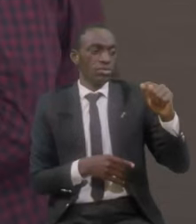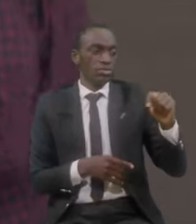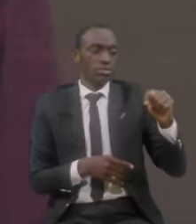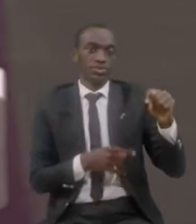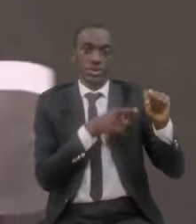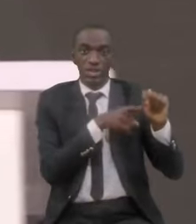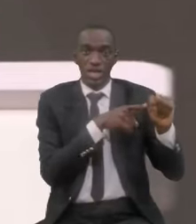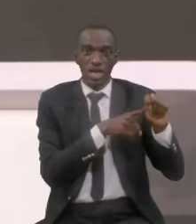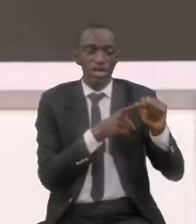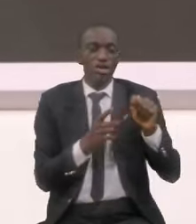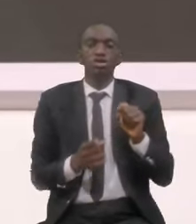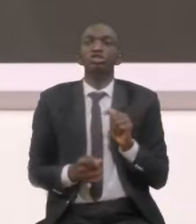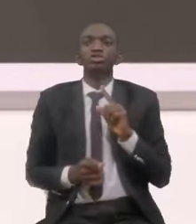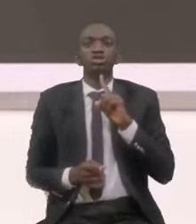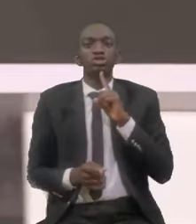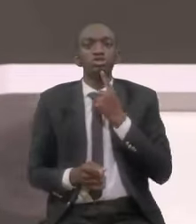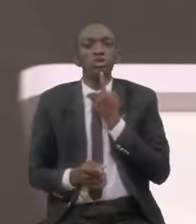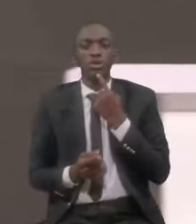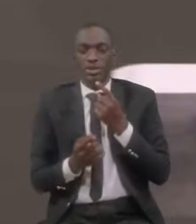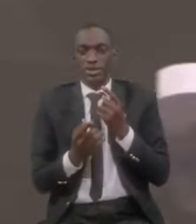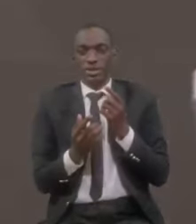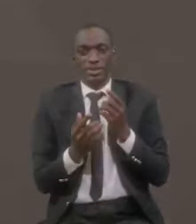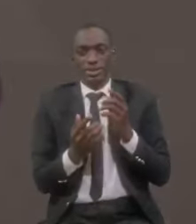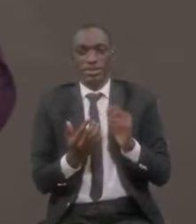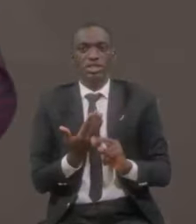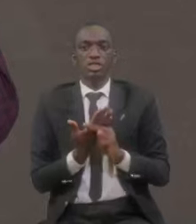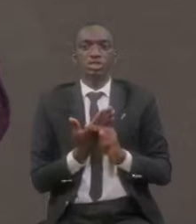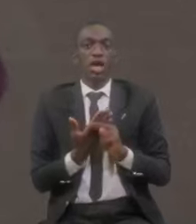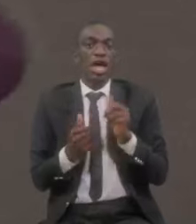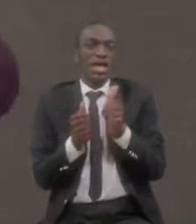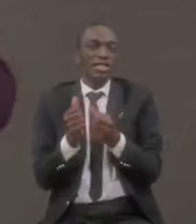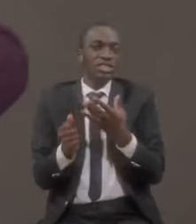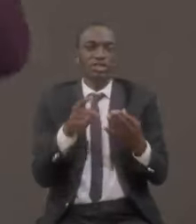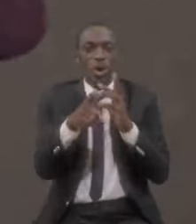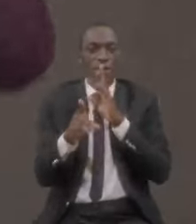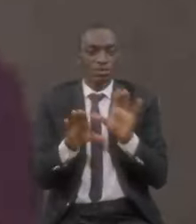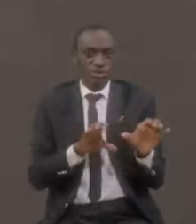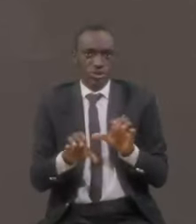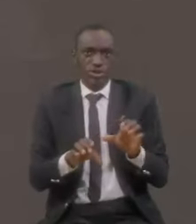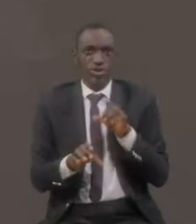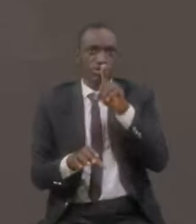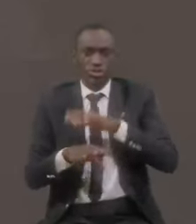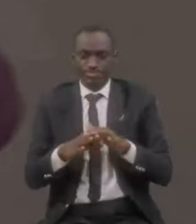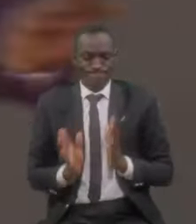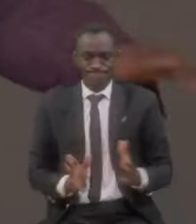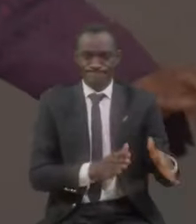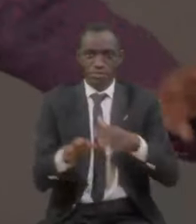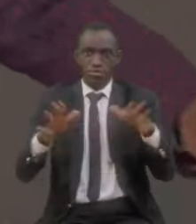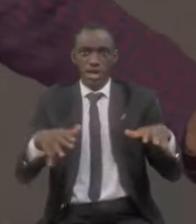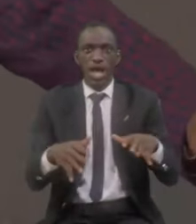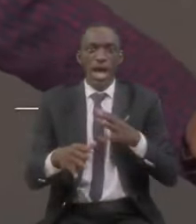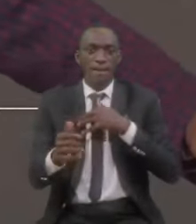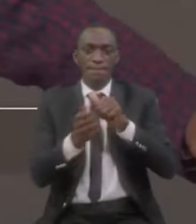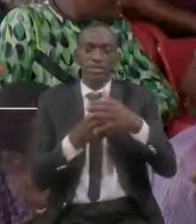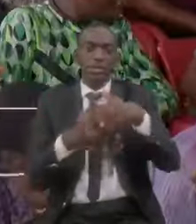nos vies, si tu es toujours droit dans tout ce que tu fais, tu ne te précipites pas pour le faire. Tu